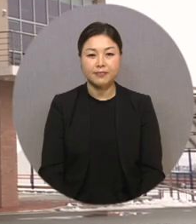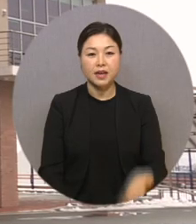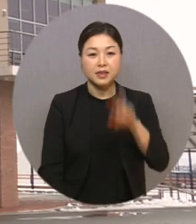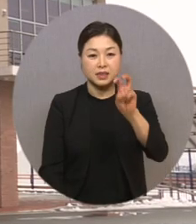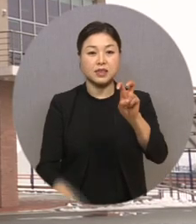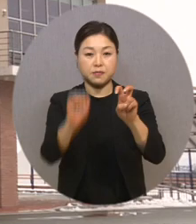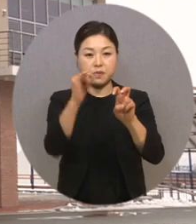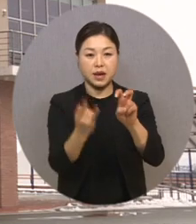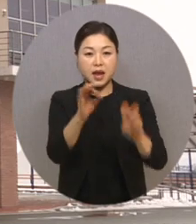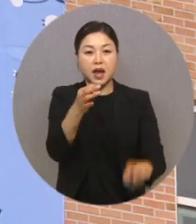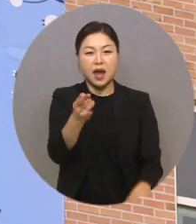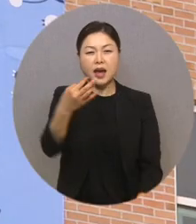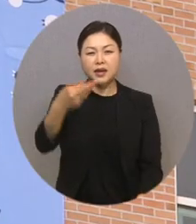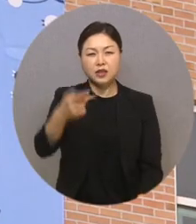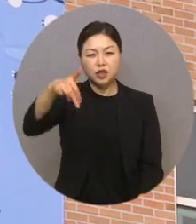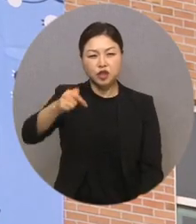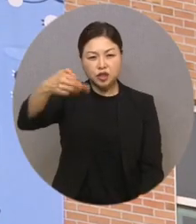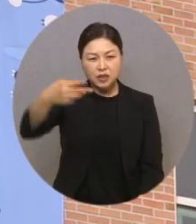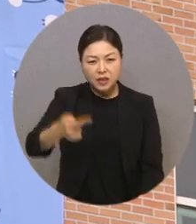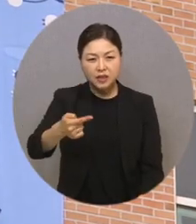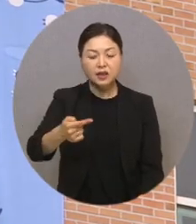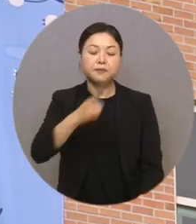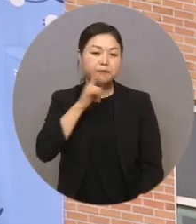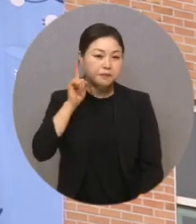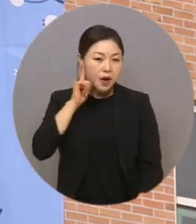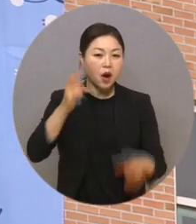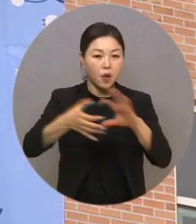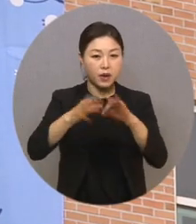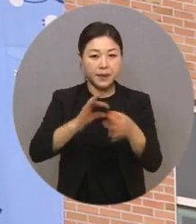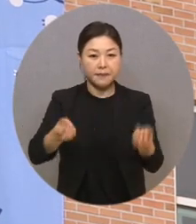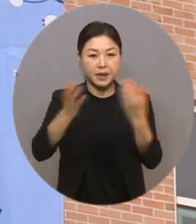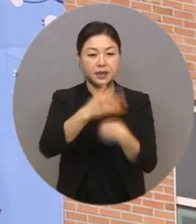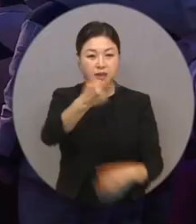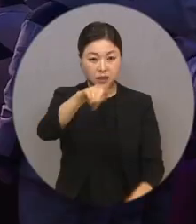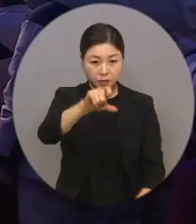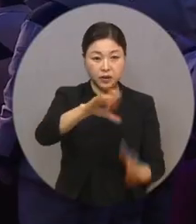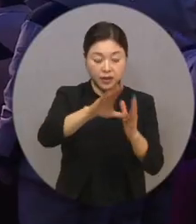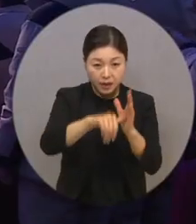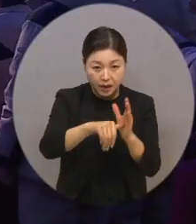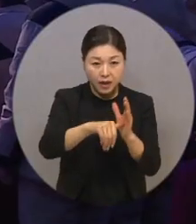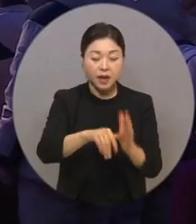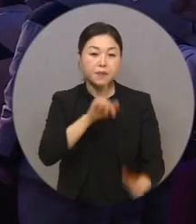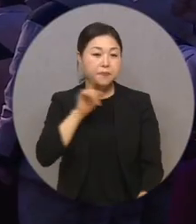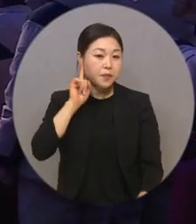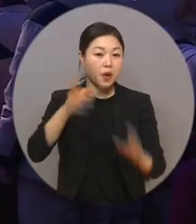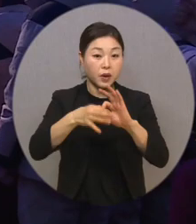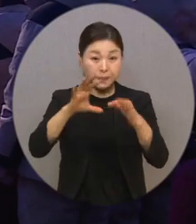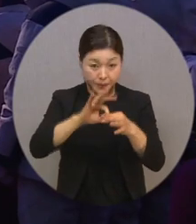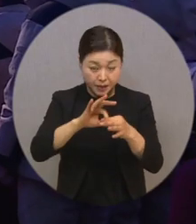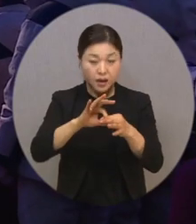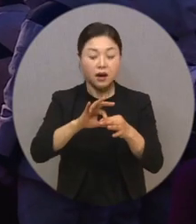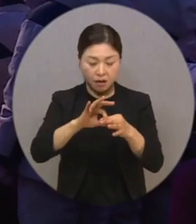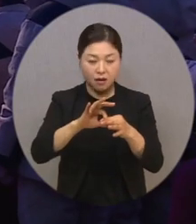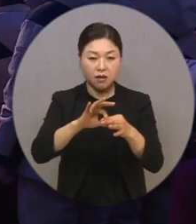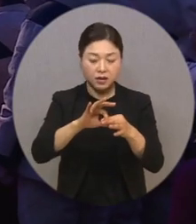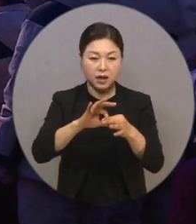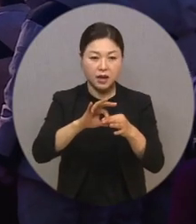제20회 에르주름 동계 데플림픽. 우리나라는 2015년을 시작으로 데플림픽 세 번째 도전에